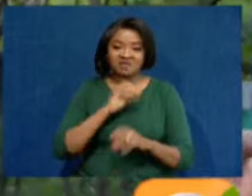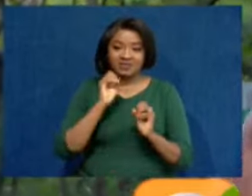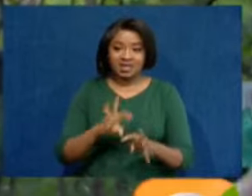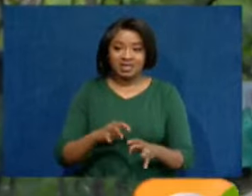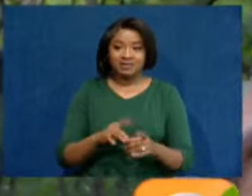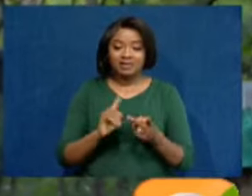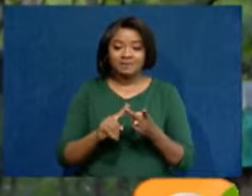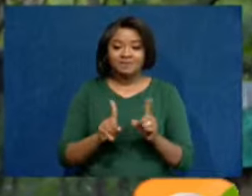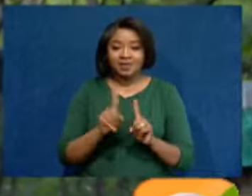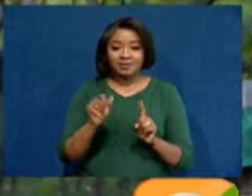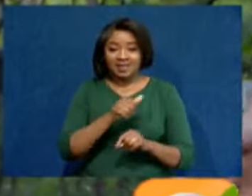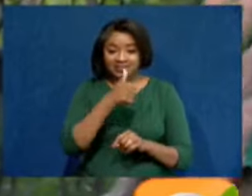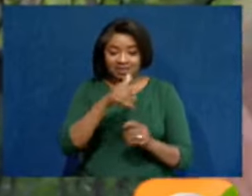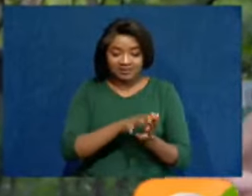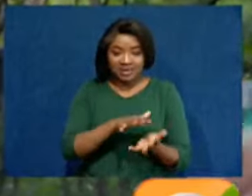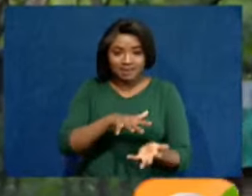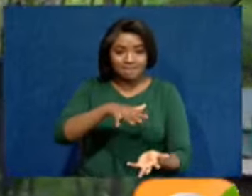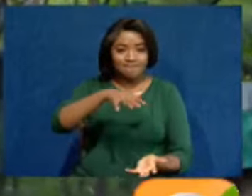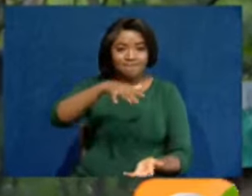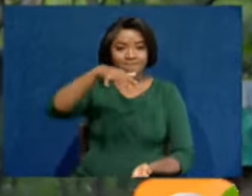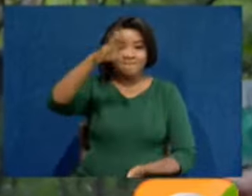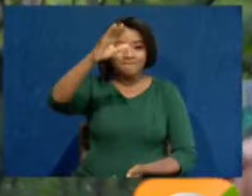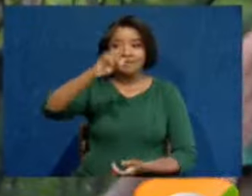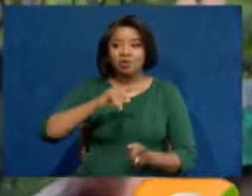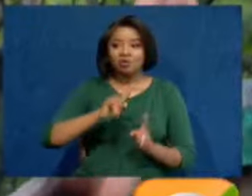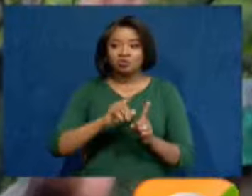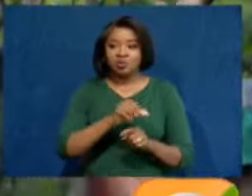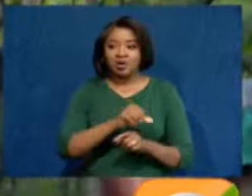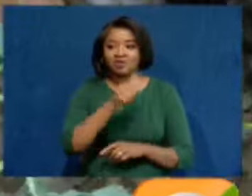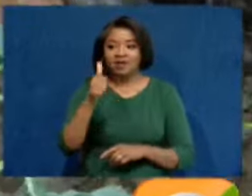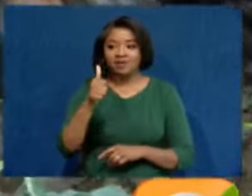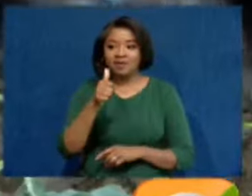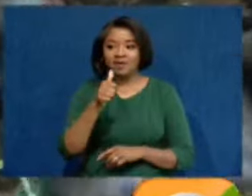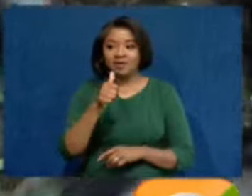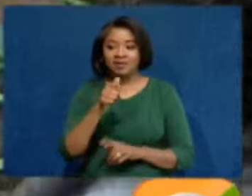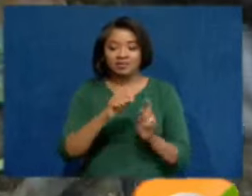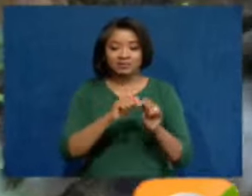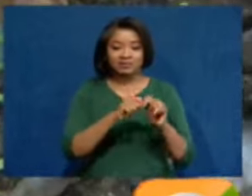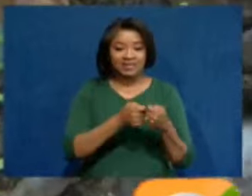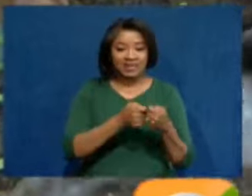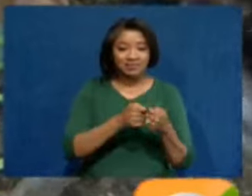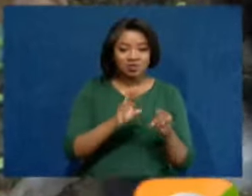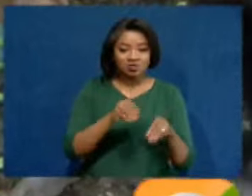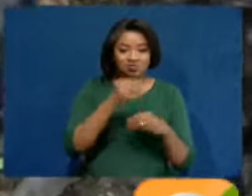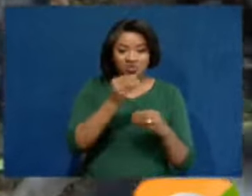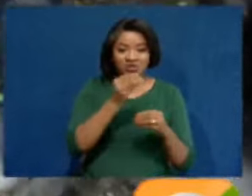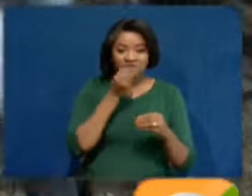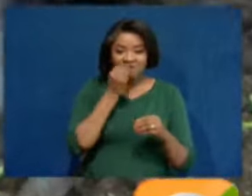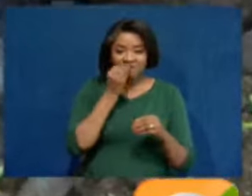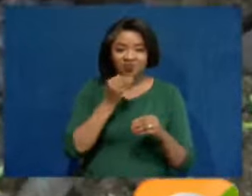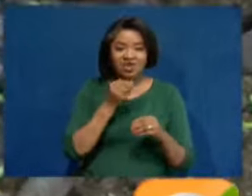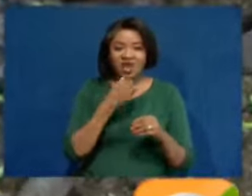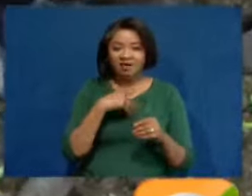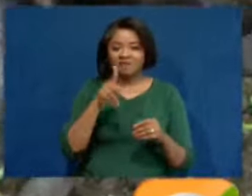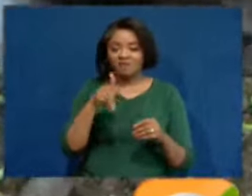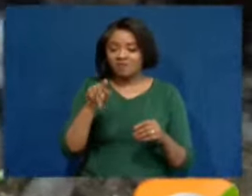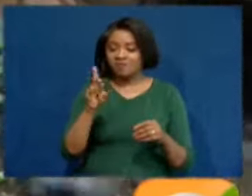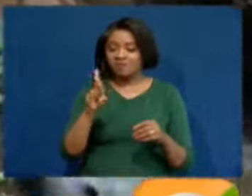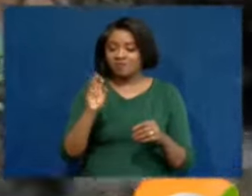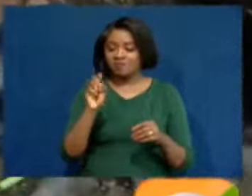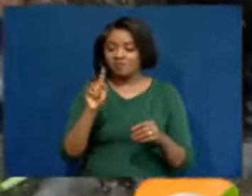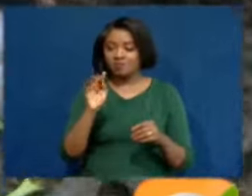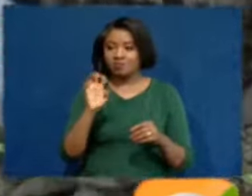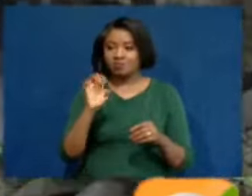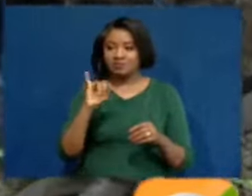kuna hizi zikishakuwa kubwa hivi, kila breed kuna vile, kuna ile wezi pea food yenye iko na proteins mingi. For example kama hizi Chinese